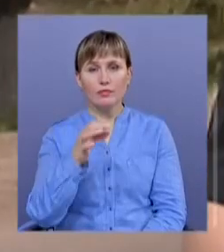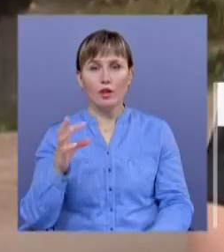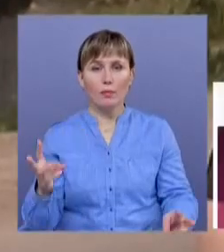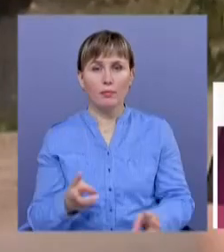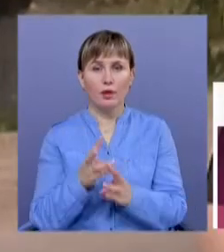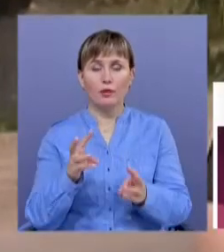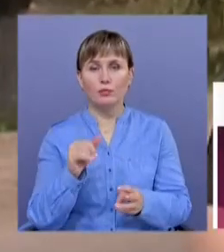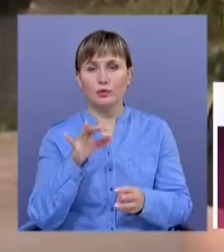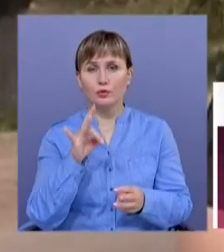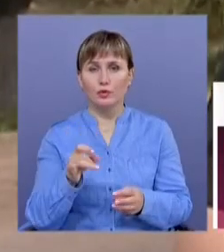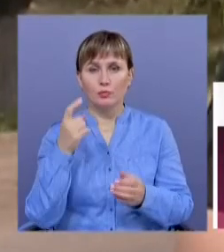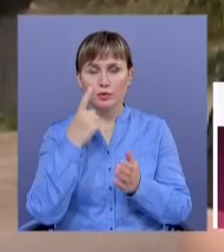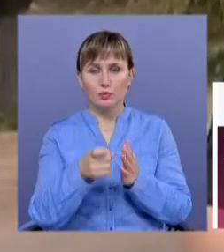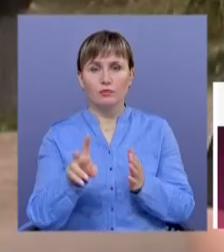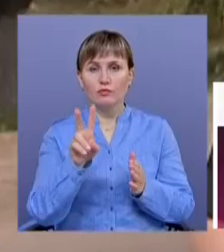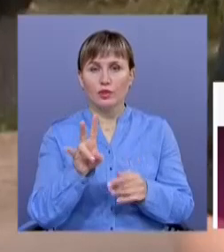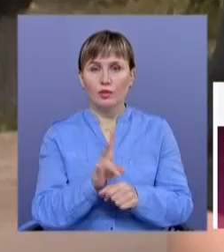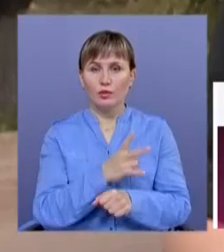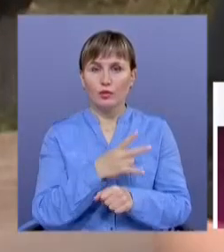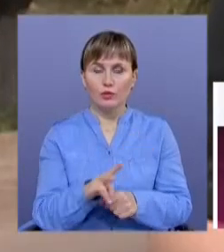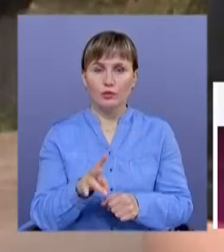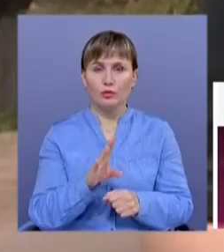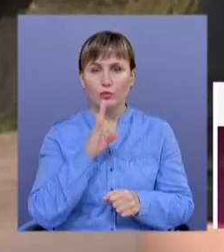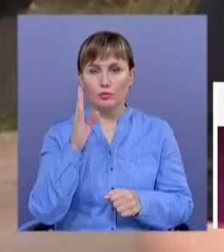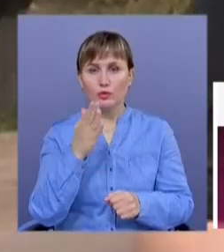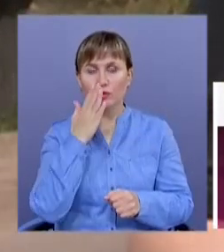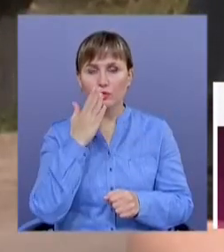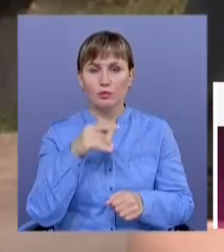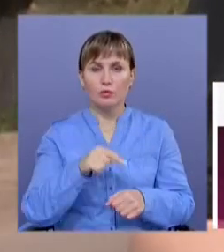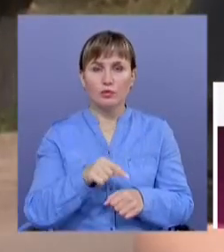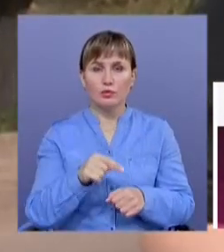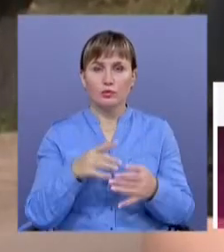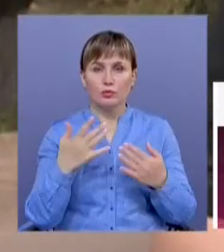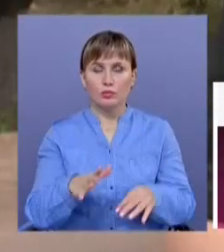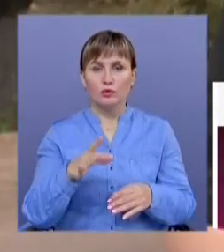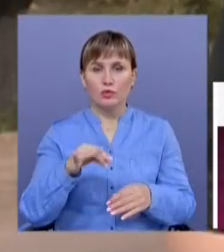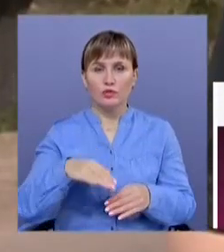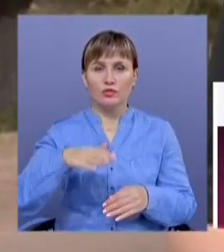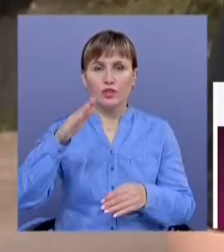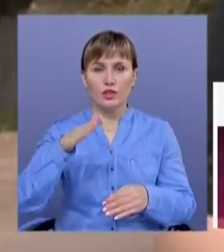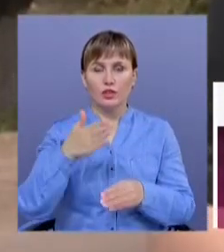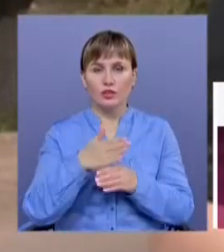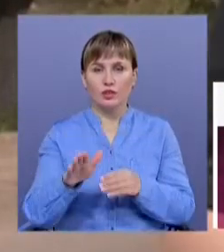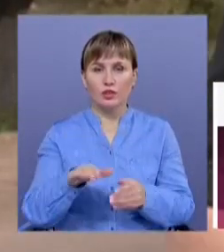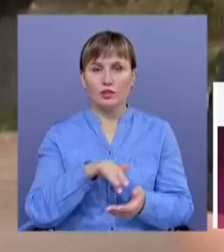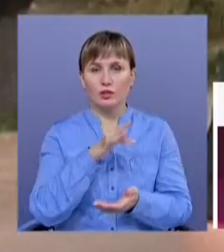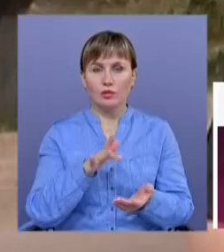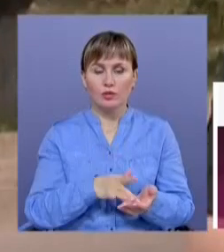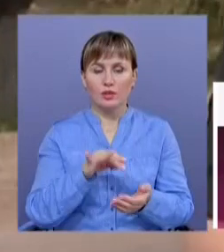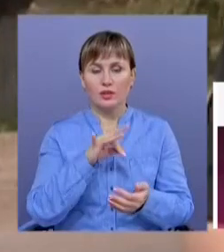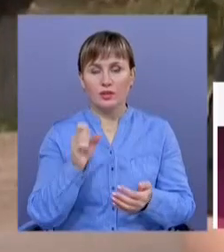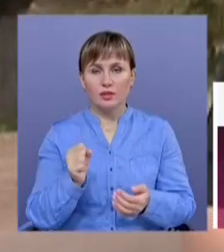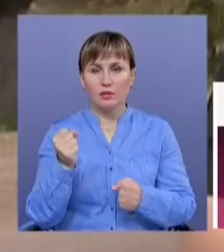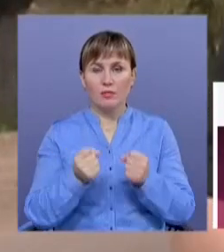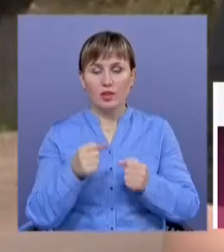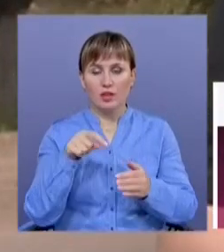на мусорном полигоне поступило в 2 часа ночи. К утру запах гари чувствовался уже и в верхней части города. Из-за оврага